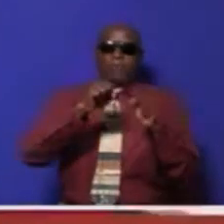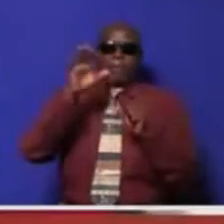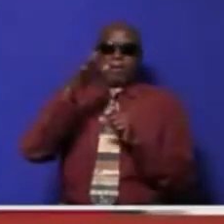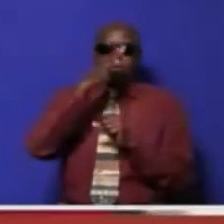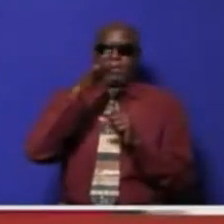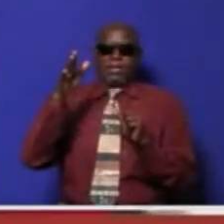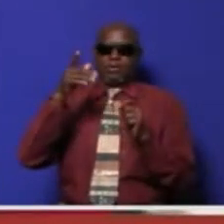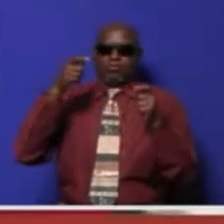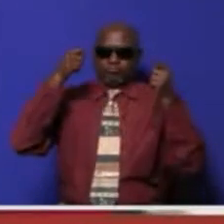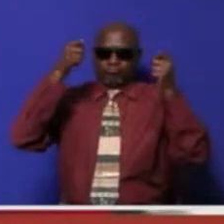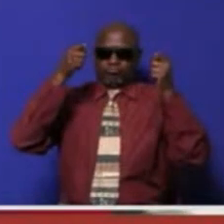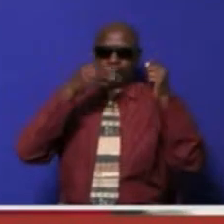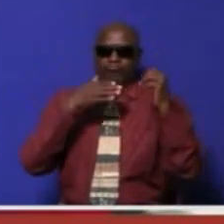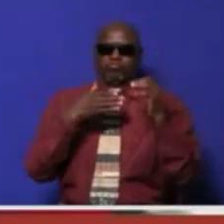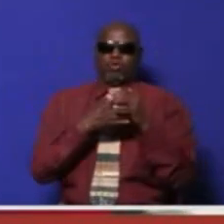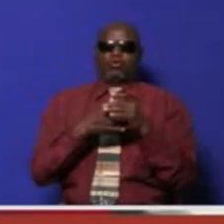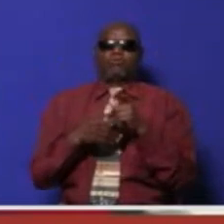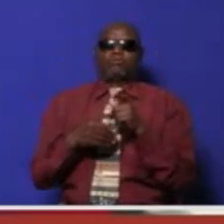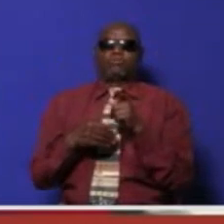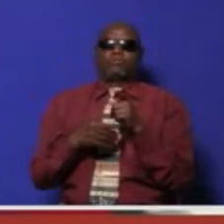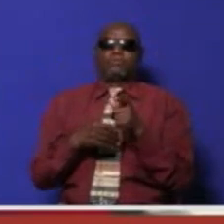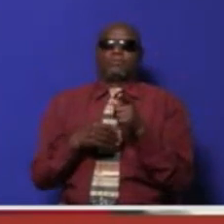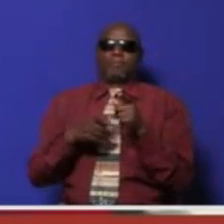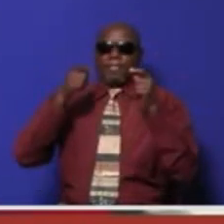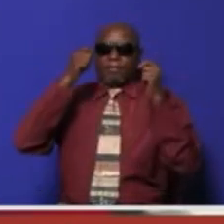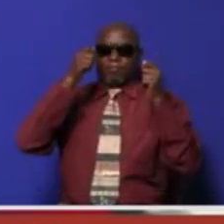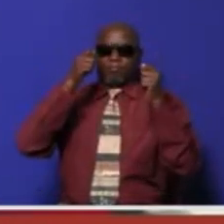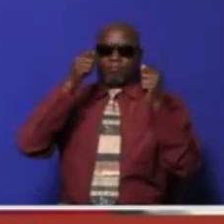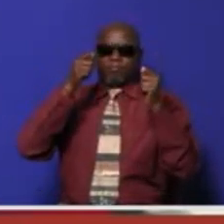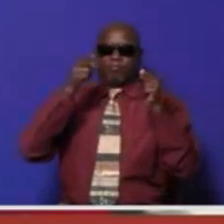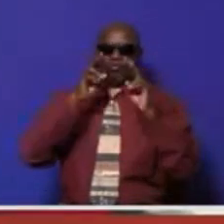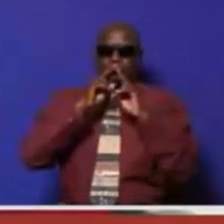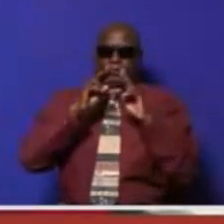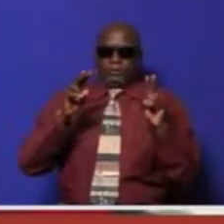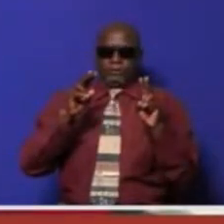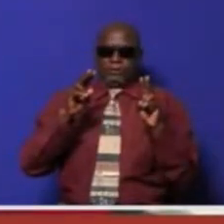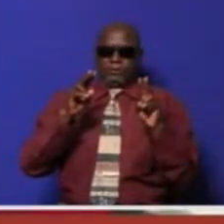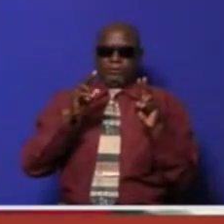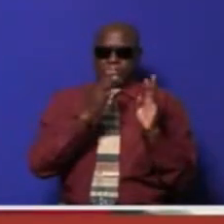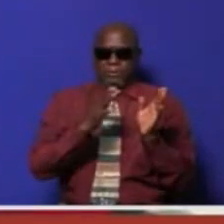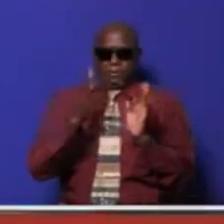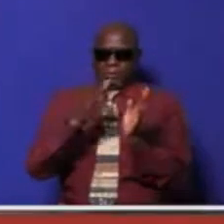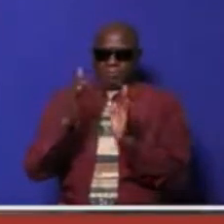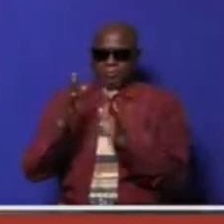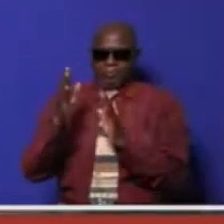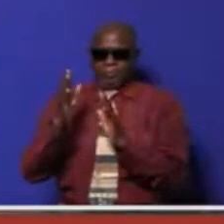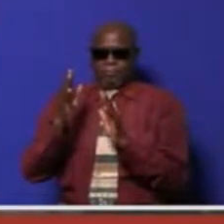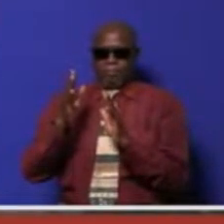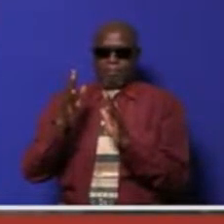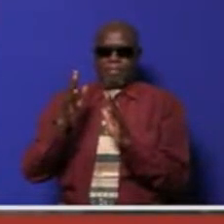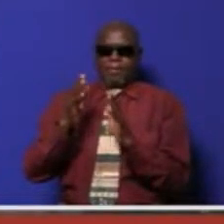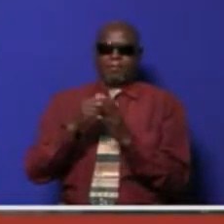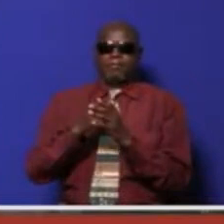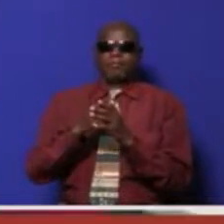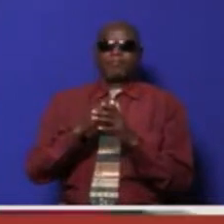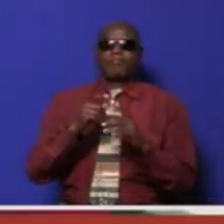kuandamana wakipinga mswada huu, na maandamano haya kuendelea kwa amani jinsi ilivyopangwa na kupelekea kusitishwa